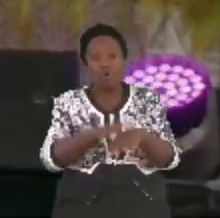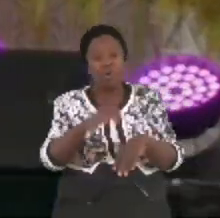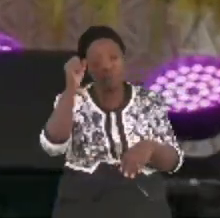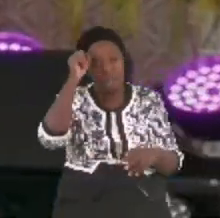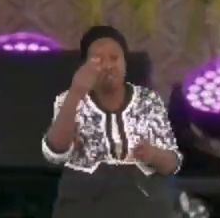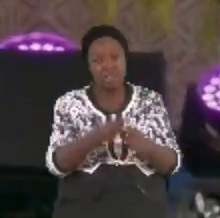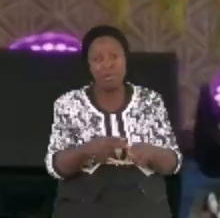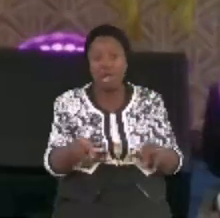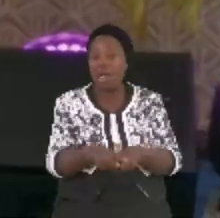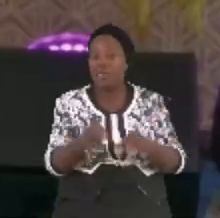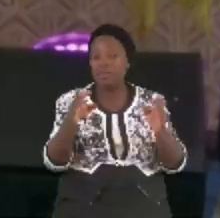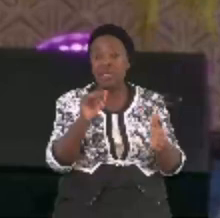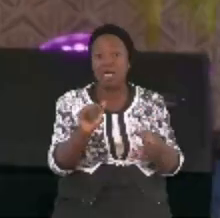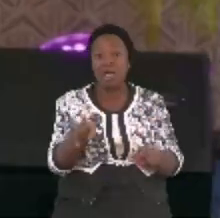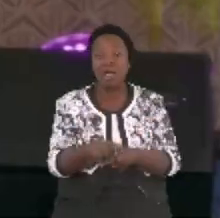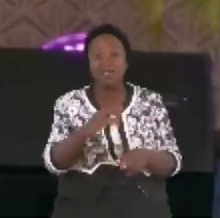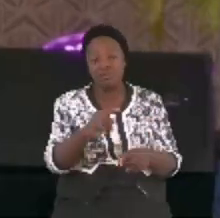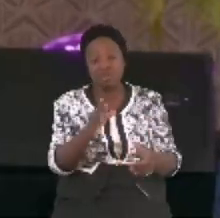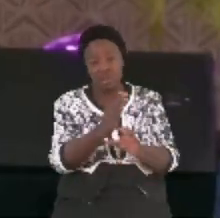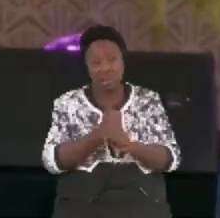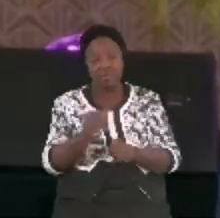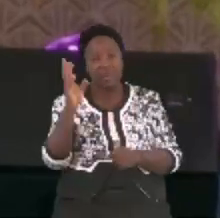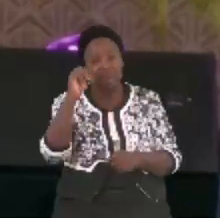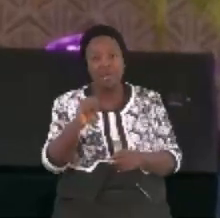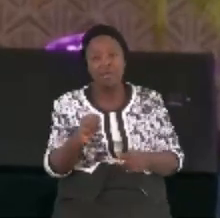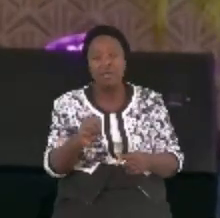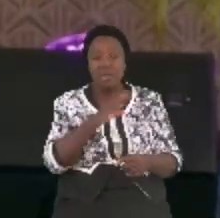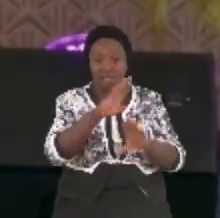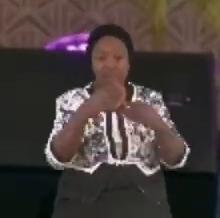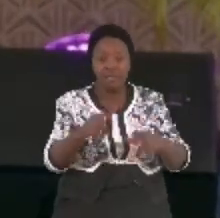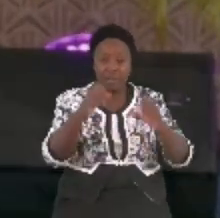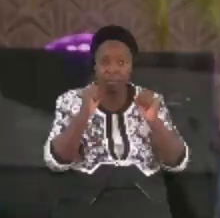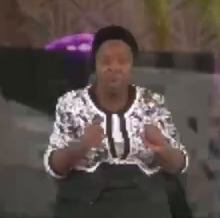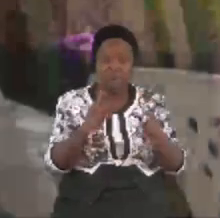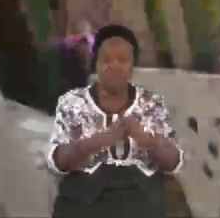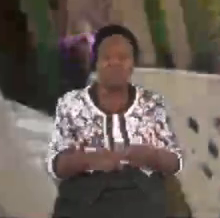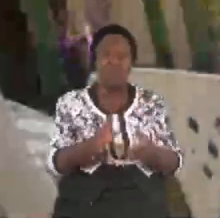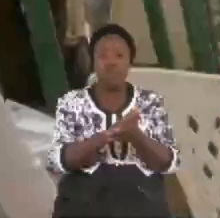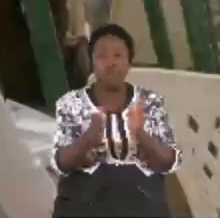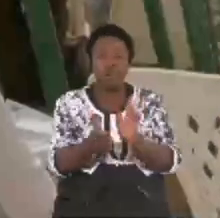Tous ceux qui l'ont reçu, il leur donne le pouvoir de devenir enfants de Dieu.